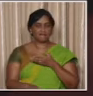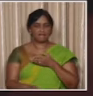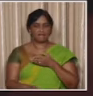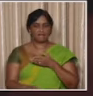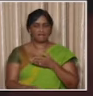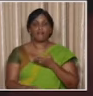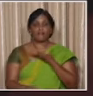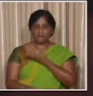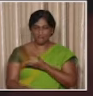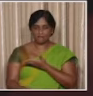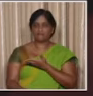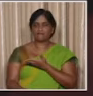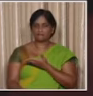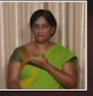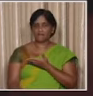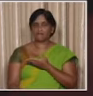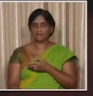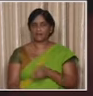වෙනවා.